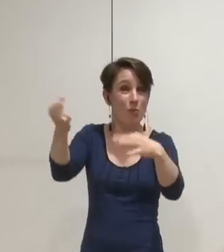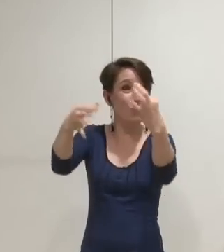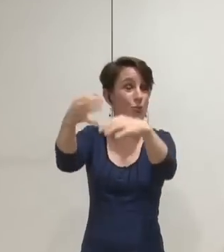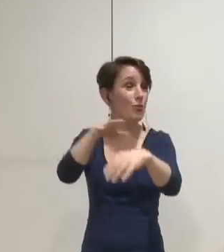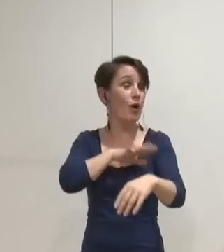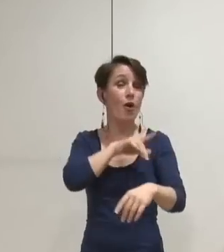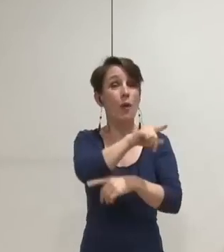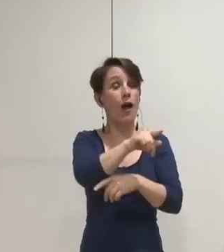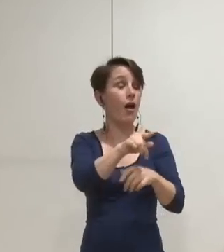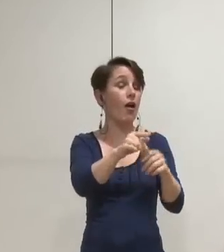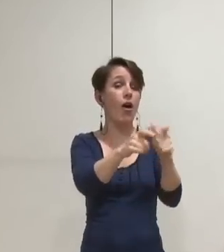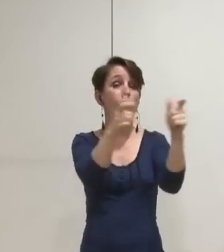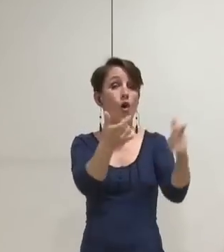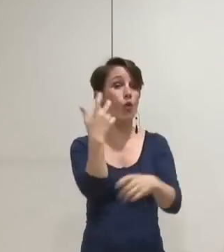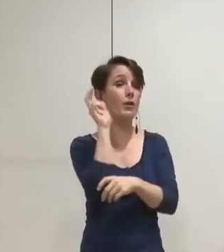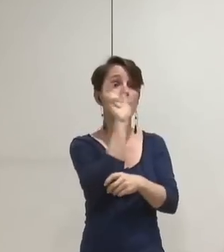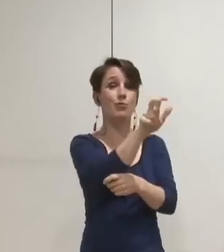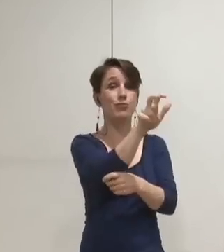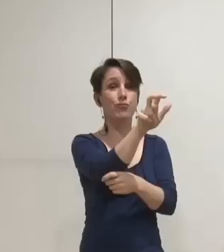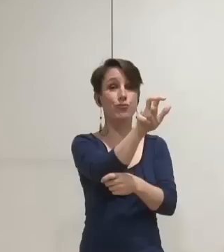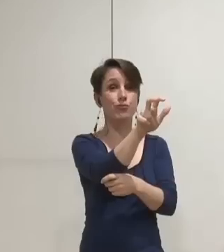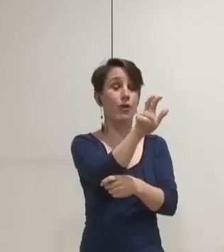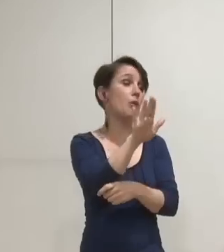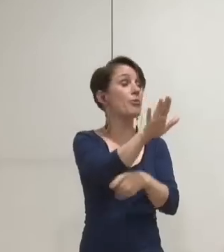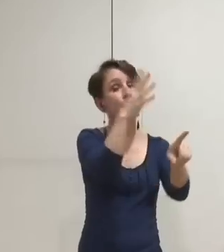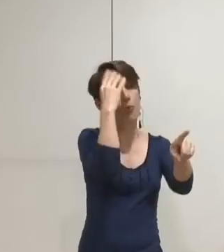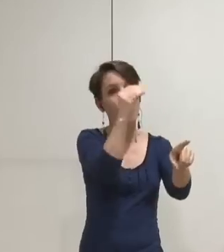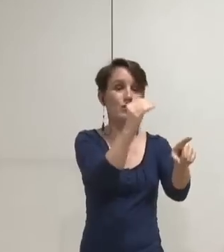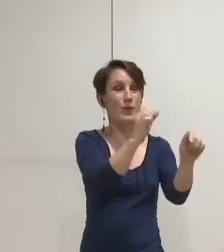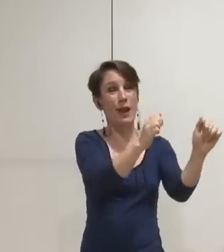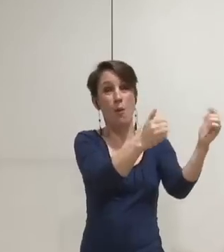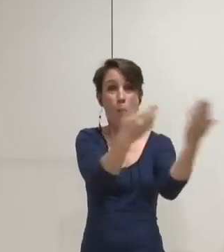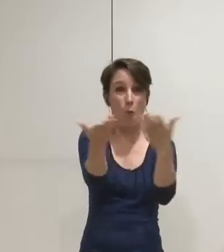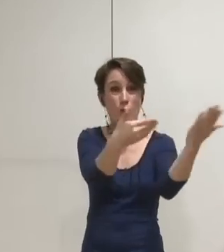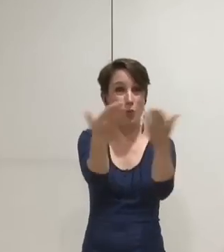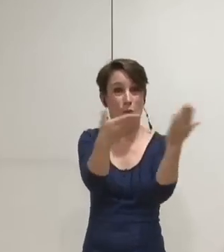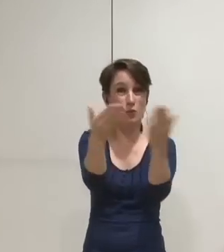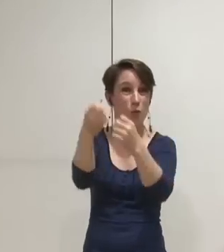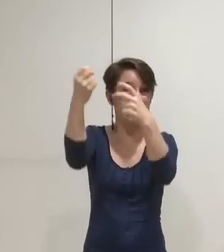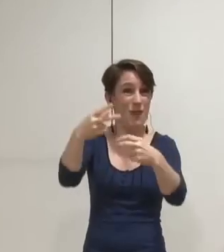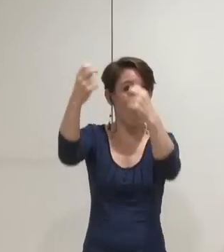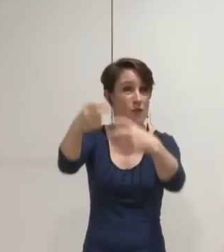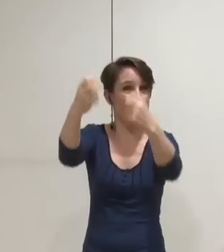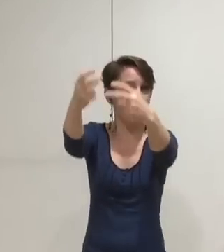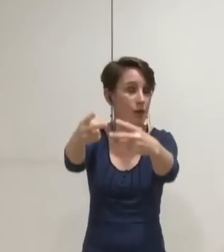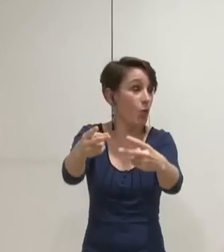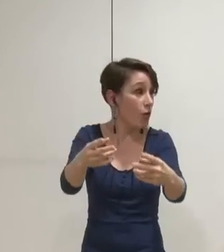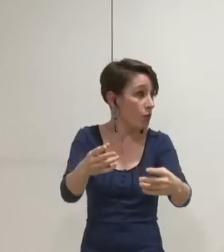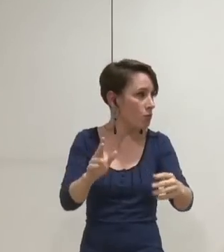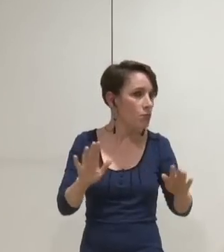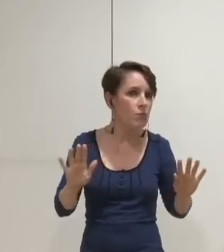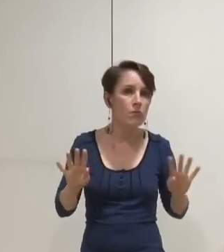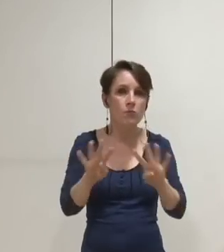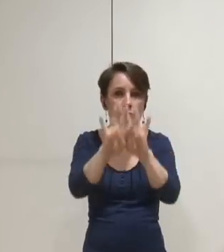un fermier qui est quelqu'un du métier qui apporte des manifestations clé en main ça paraît quand